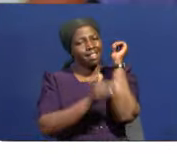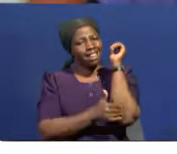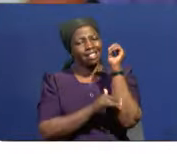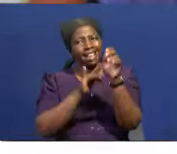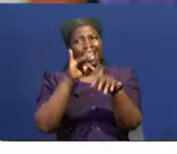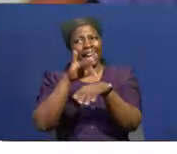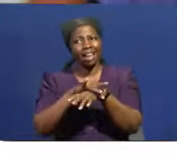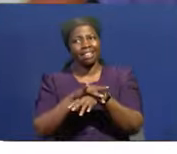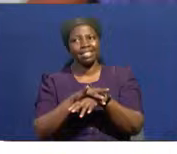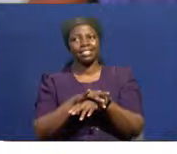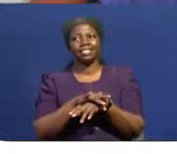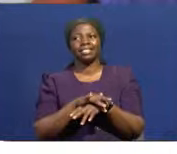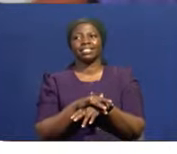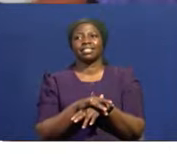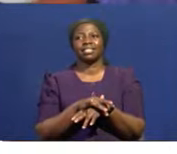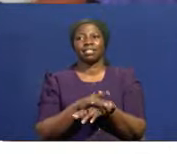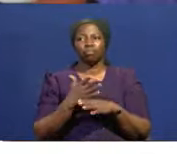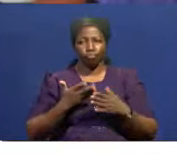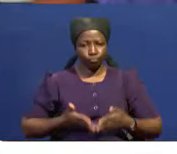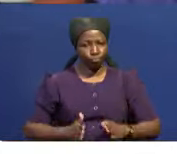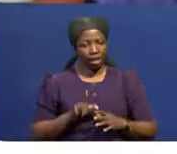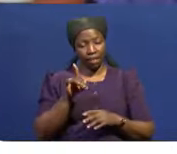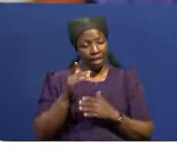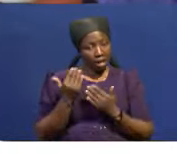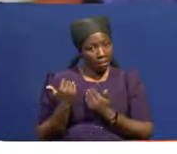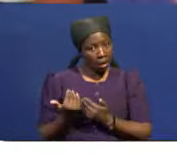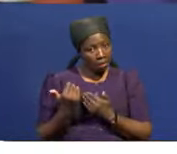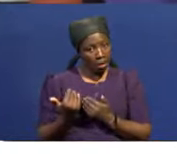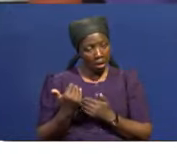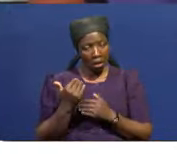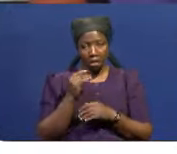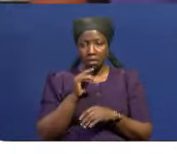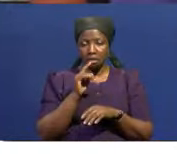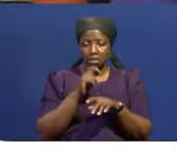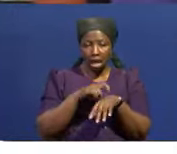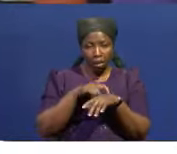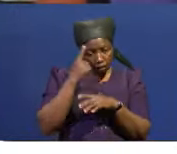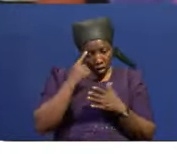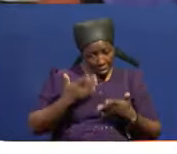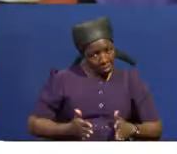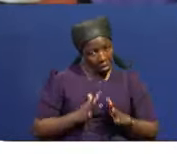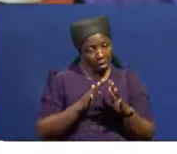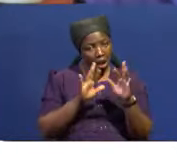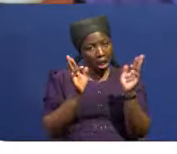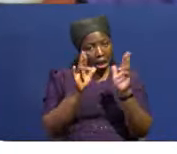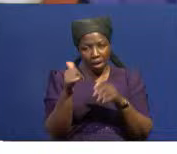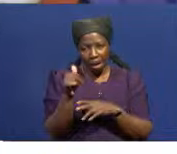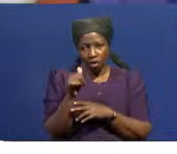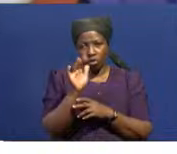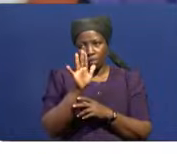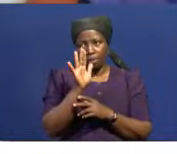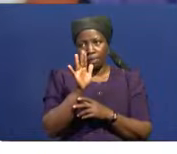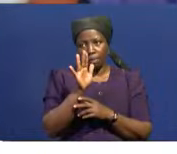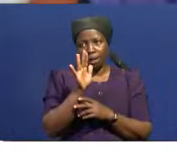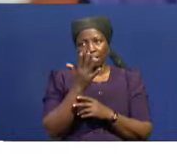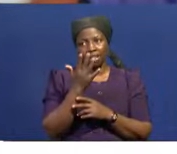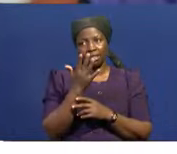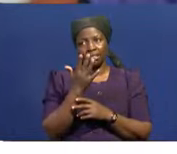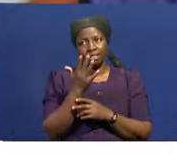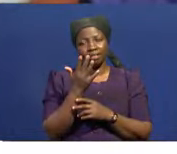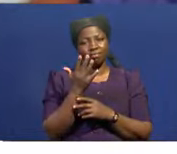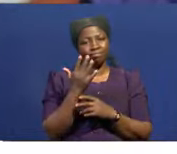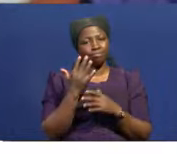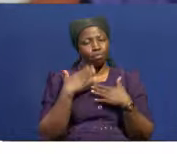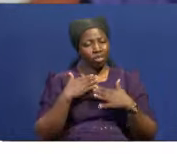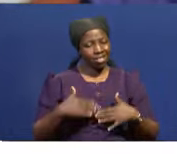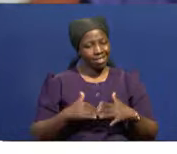Ule mtoto hajafika umri wa kuzaa, kizazi chake ile kinu chake ni akija koma, kwa hivyo hawezi